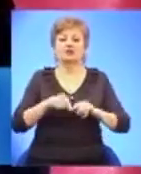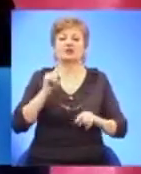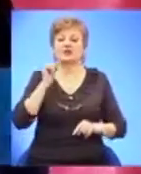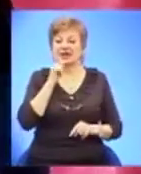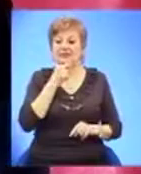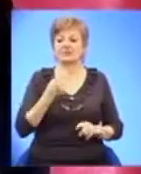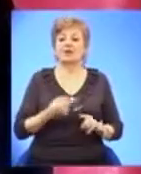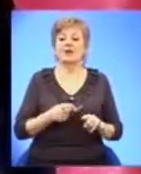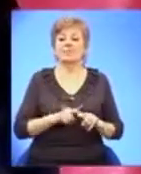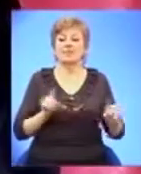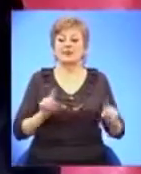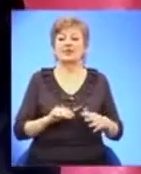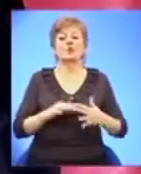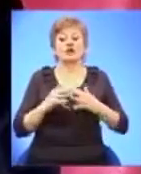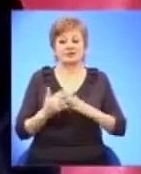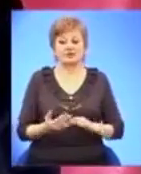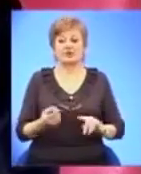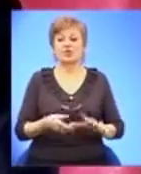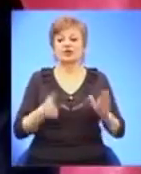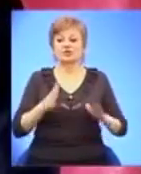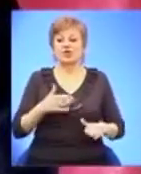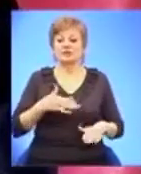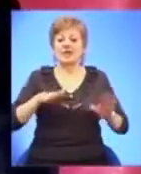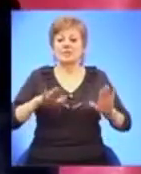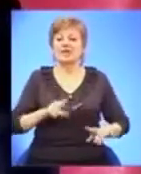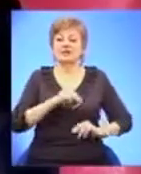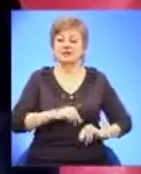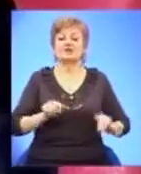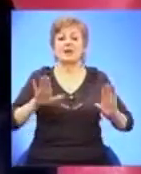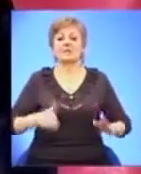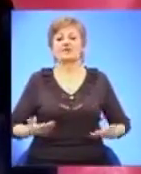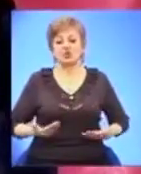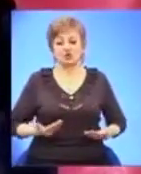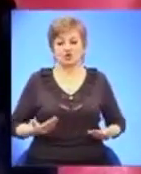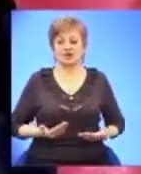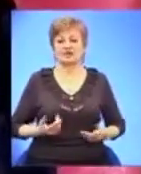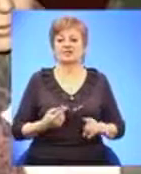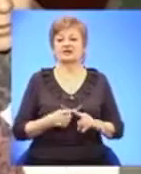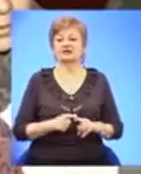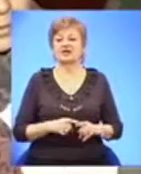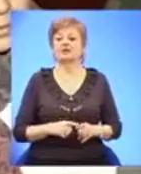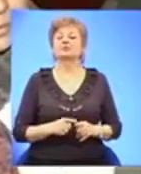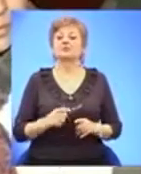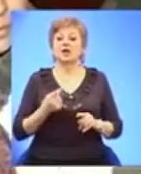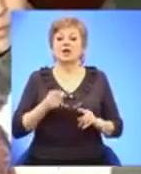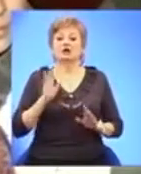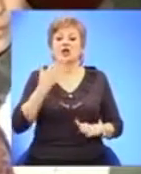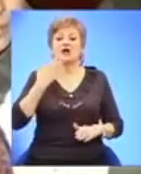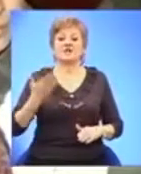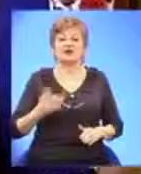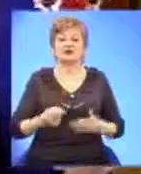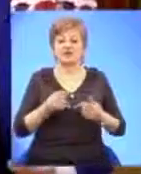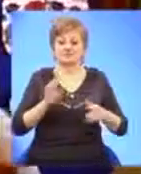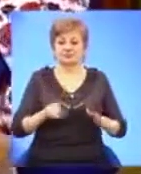життєвий вклад, тому що село – це не тільки наше місце роботи, це місце жительства, це вклад нашої життя. Не тільки виступами